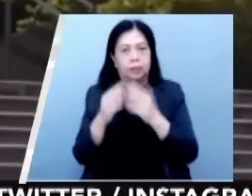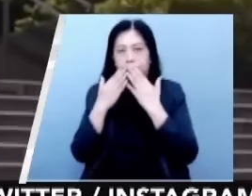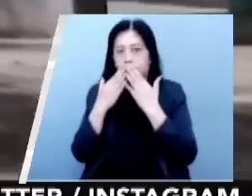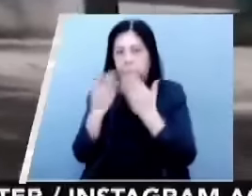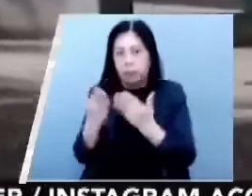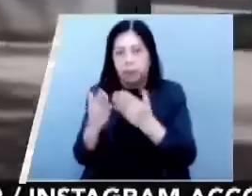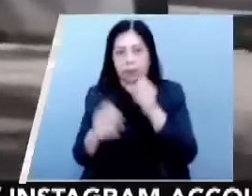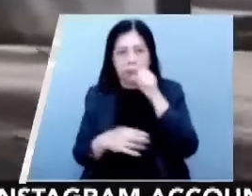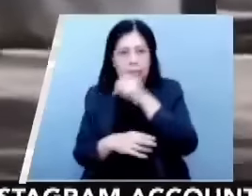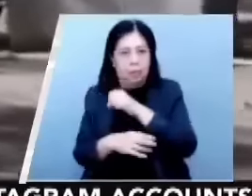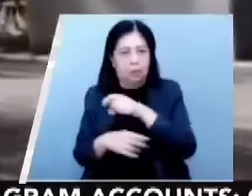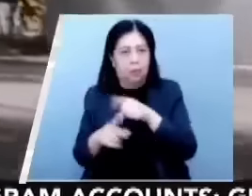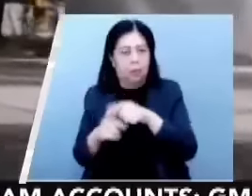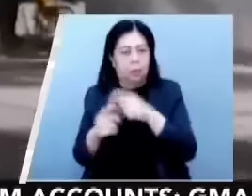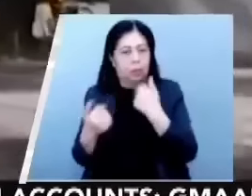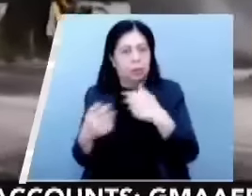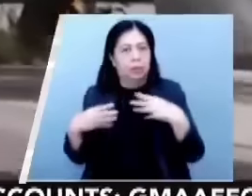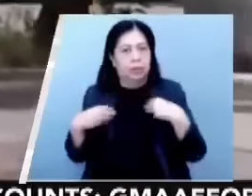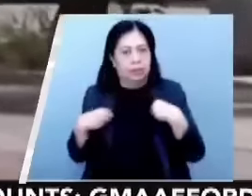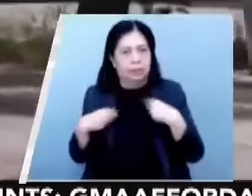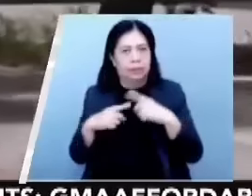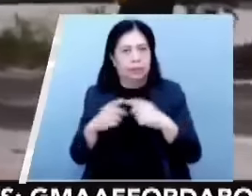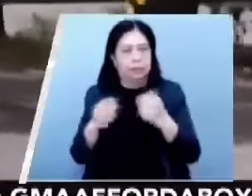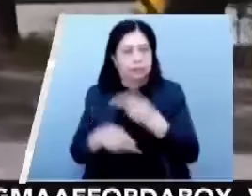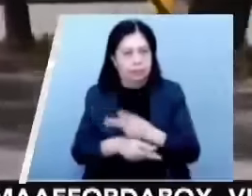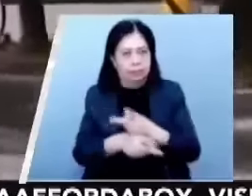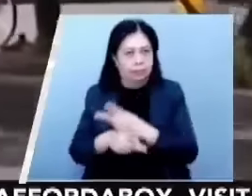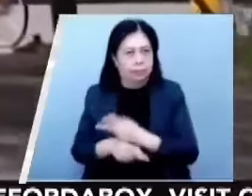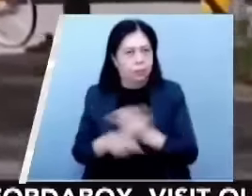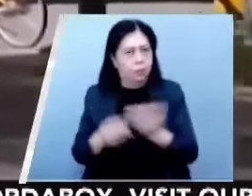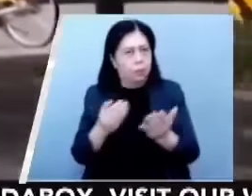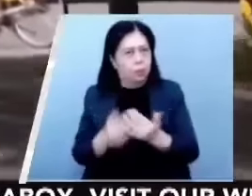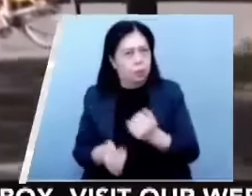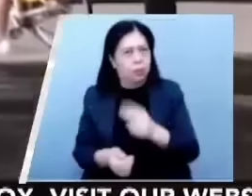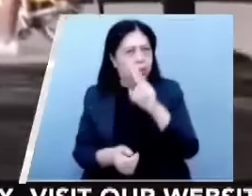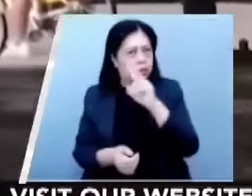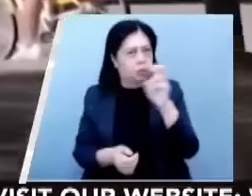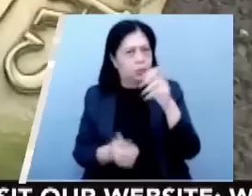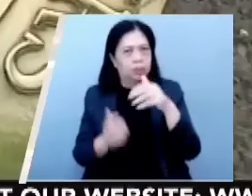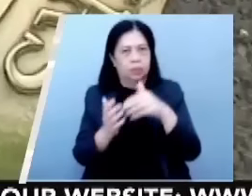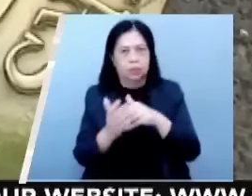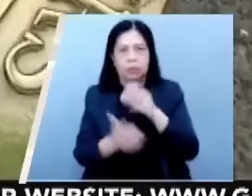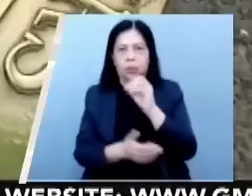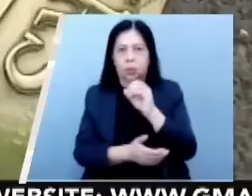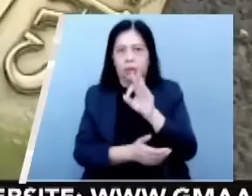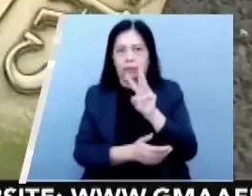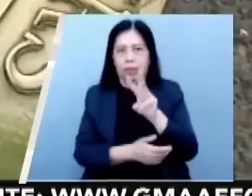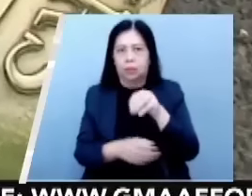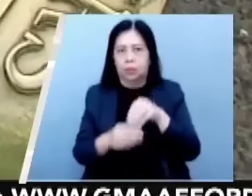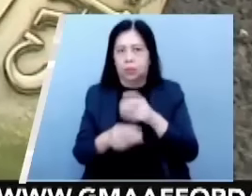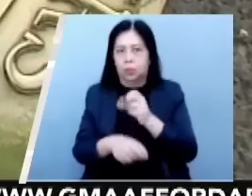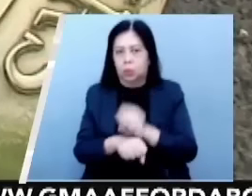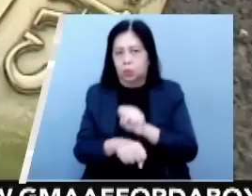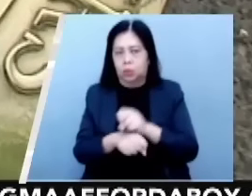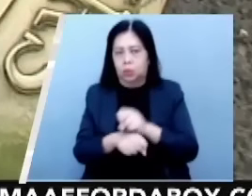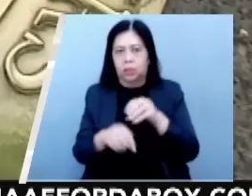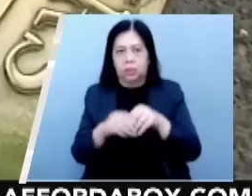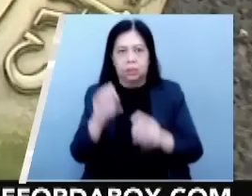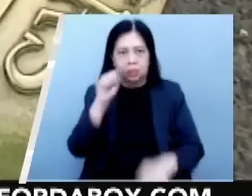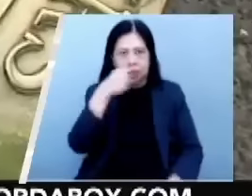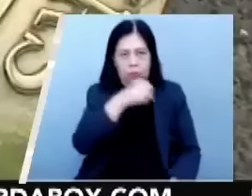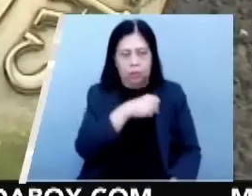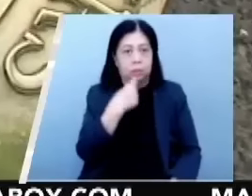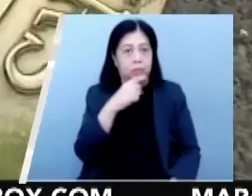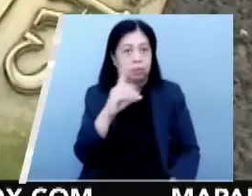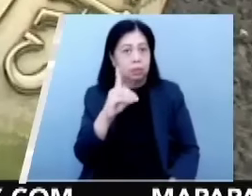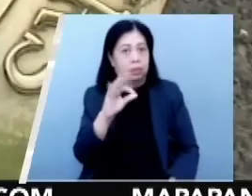sa pagtanggap at pangangalaga sa halos 200,000 OFW sa Taiwan. Sabi ng DFA, patuloy